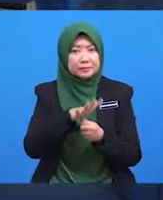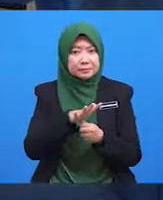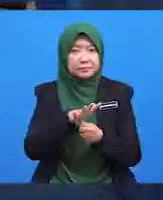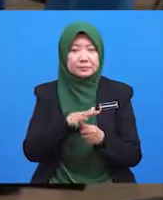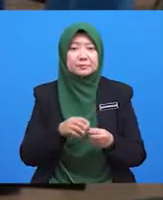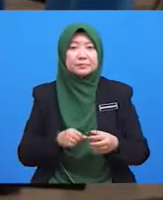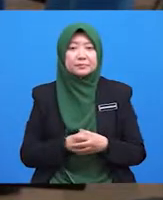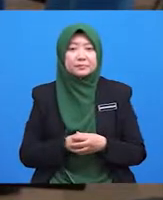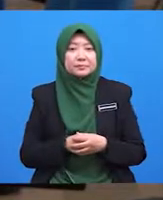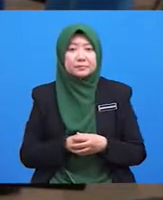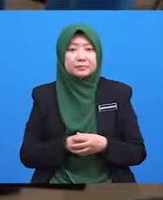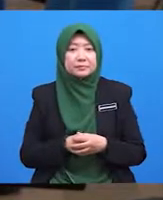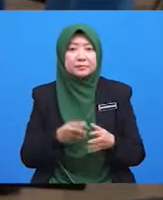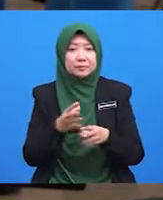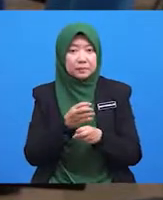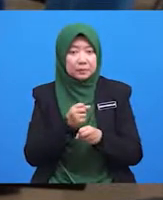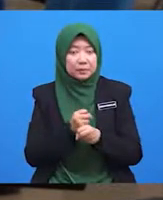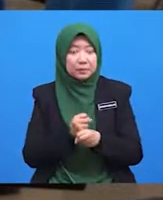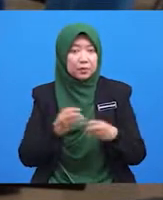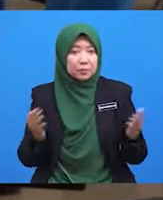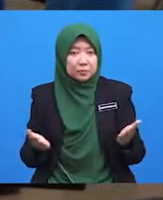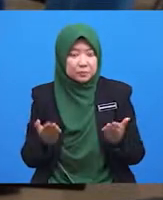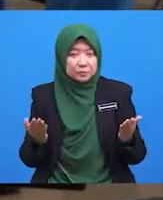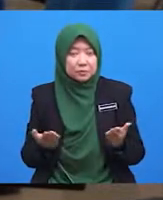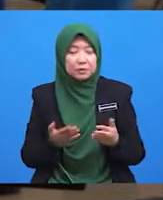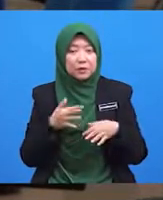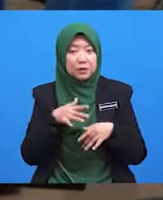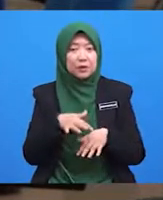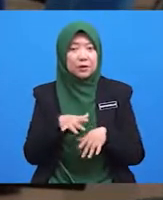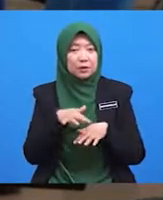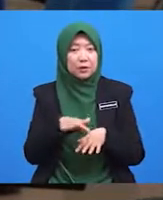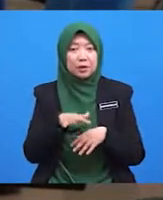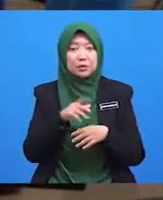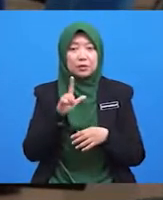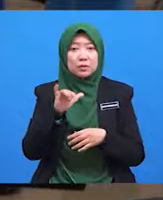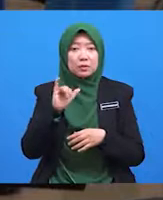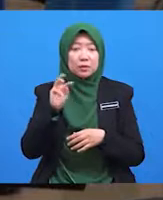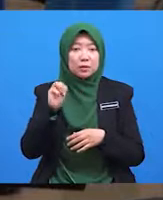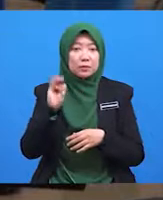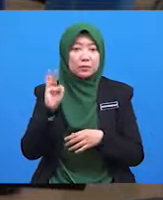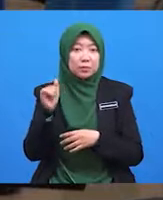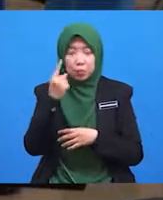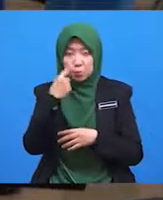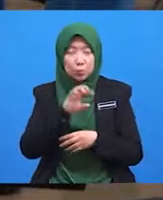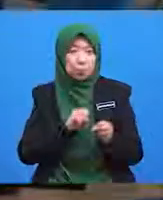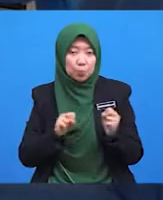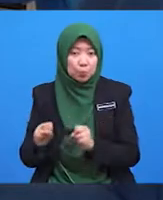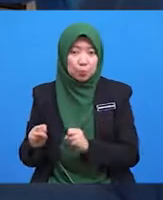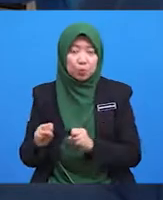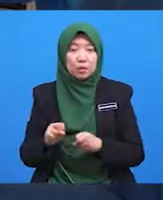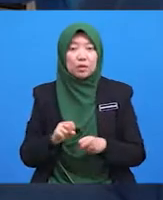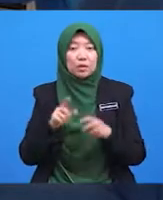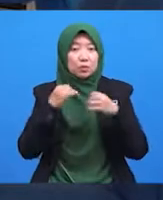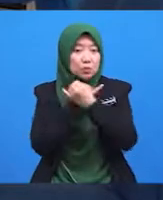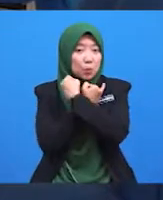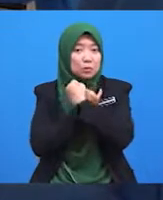adalah dapat merangsang aliran limfa untuk menyingkirkan toksin,